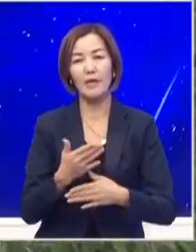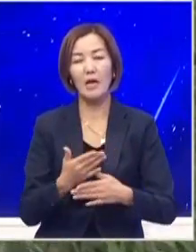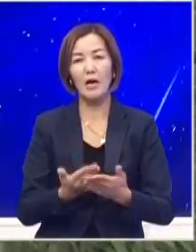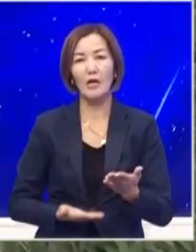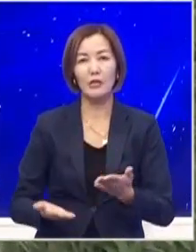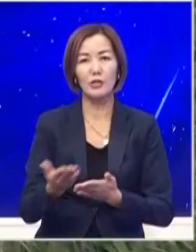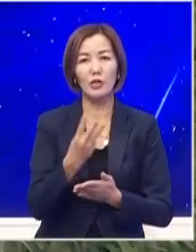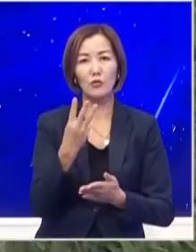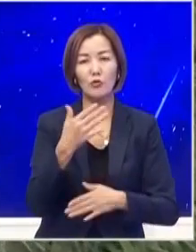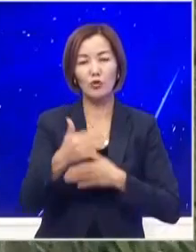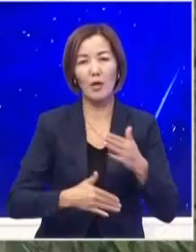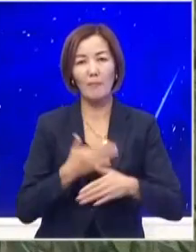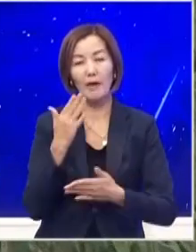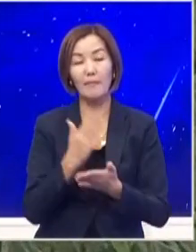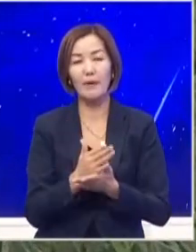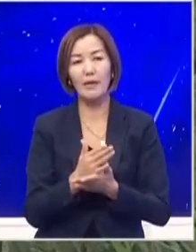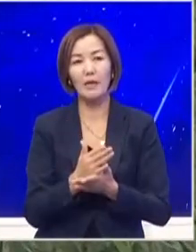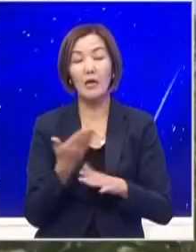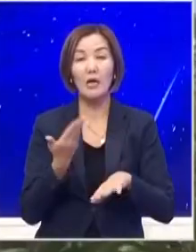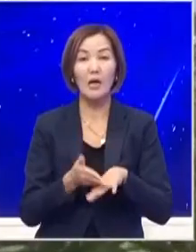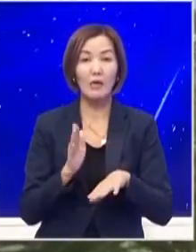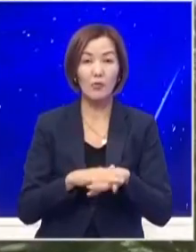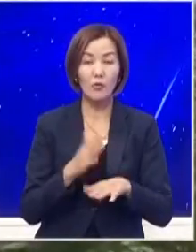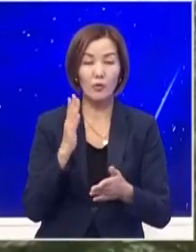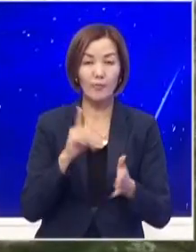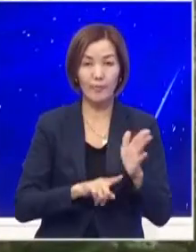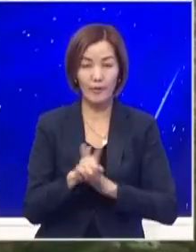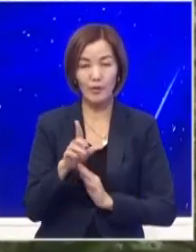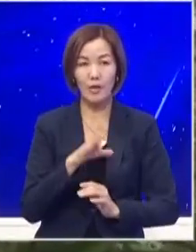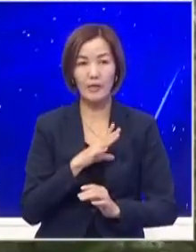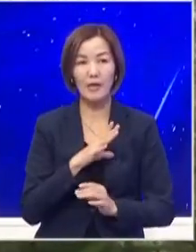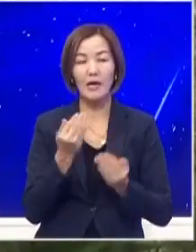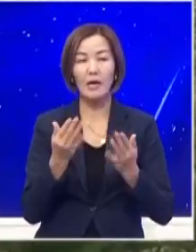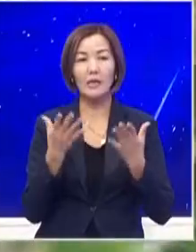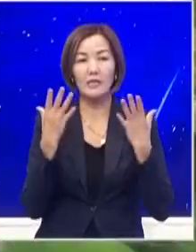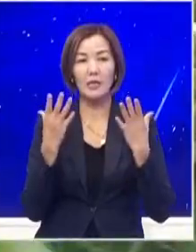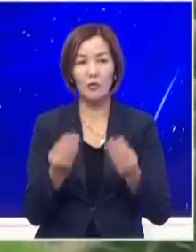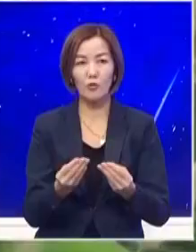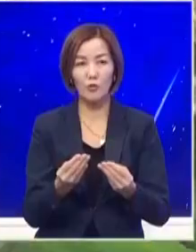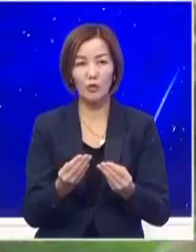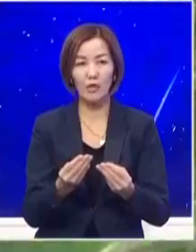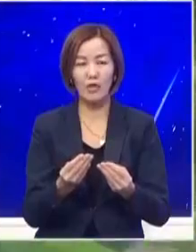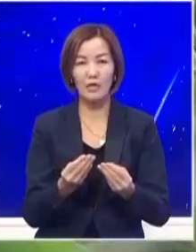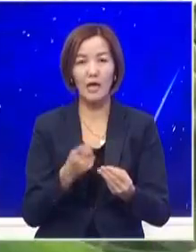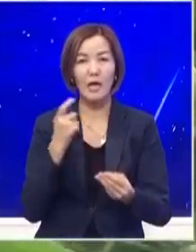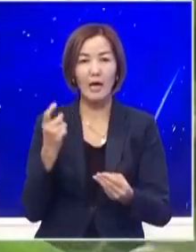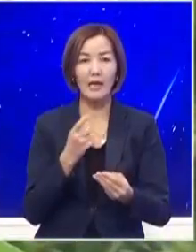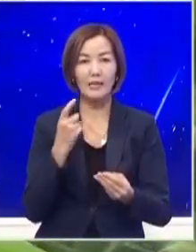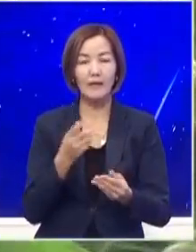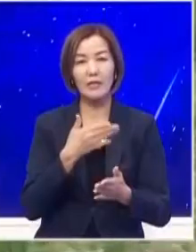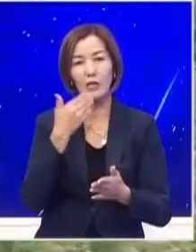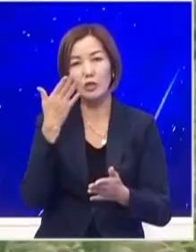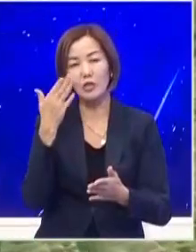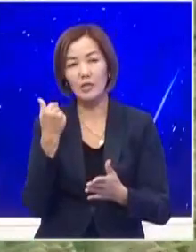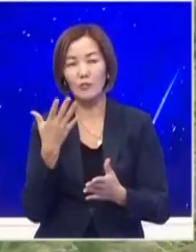бар. Бітік шыққан дәннің салмағы ауыр болады, содан күріш сабақтары еліп тұр. Бұл несібесін жерден терген дихандардың жаз бойы